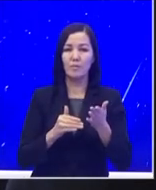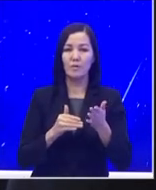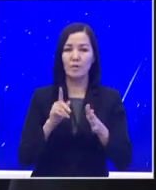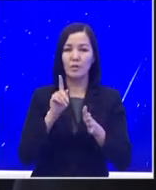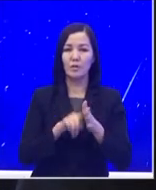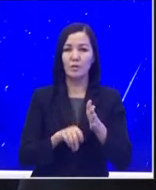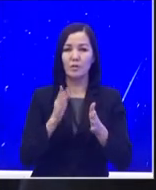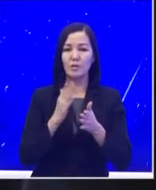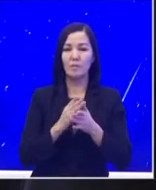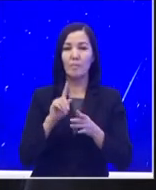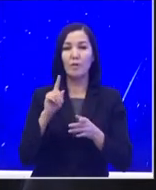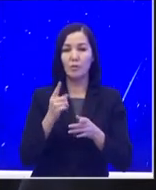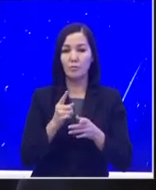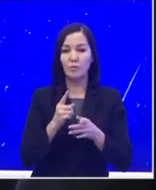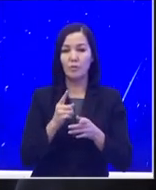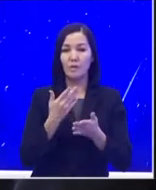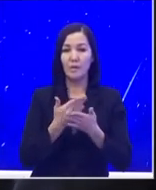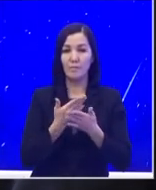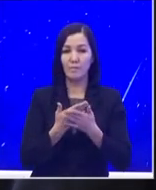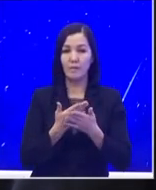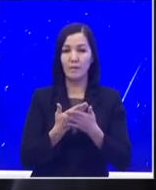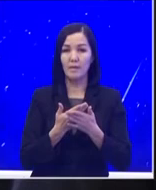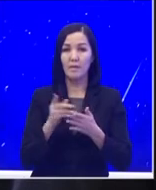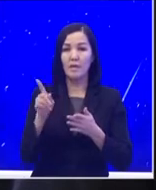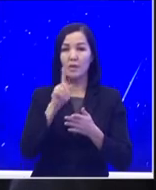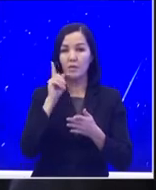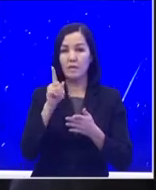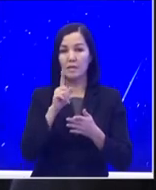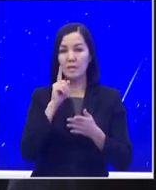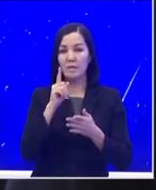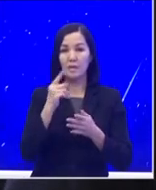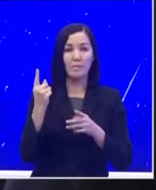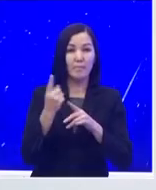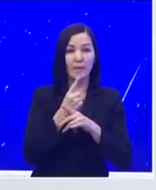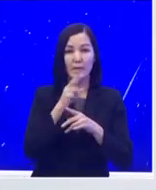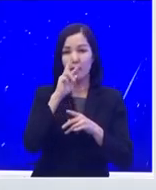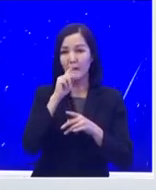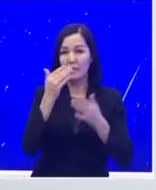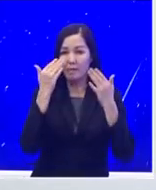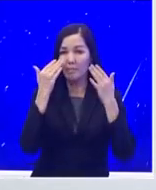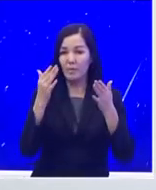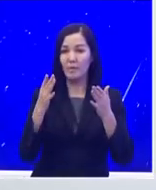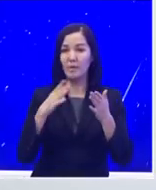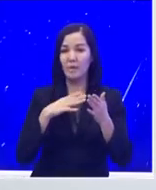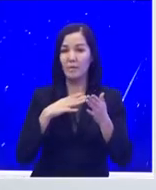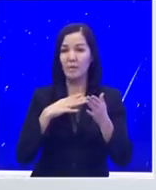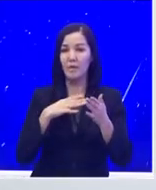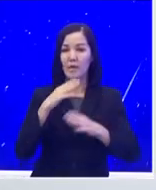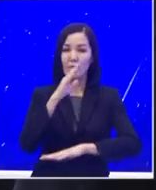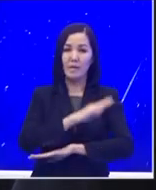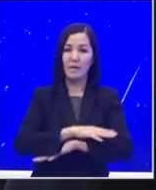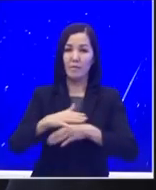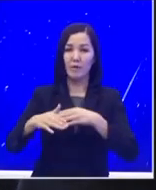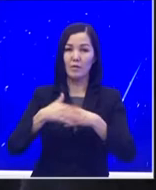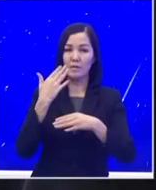отырмыз. Неліктен? Өйткені жас кезінде бір рет тәртіптік жазаға ұлып қалып,